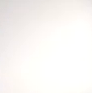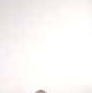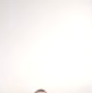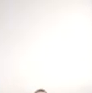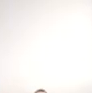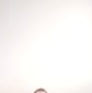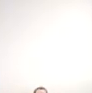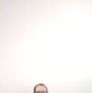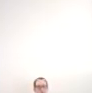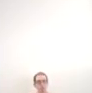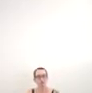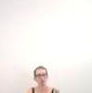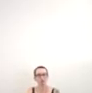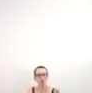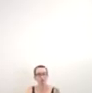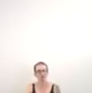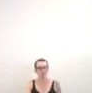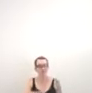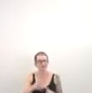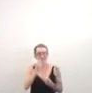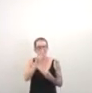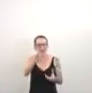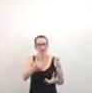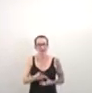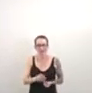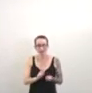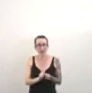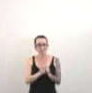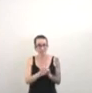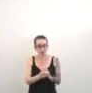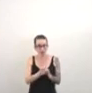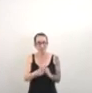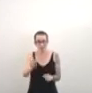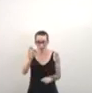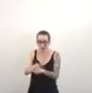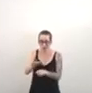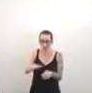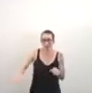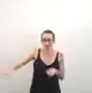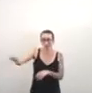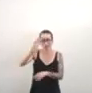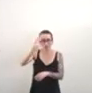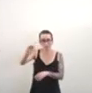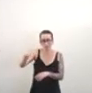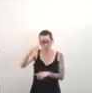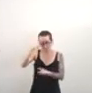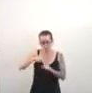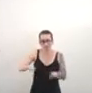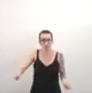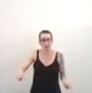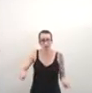qui uniformisait les taux d'encadrement à 1 pour 6 contre l'avis unanime de tous les professionnels du secteur.